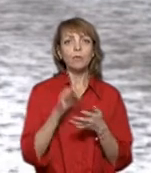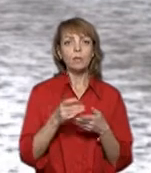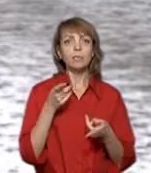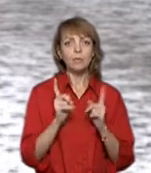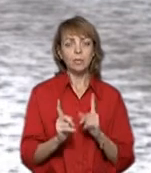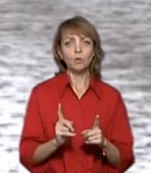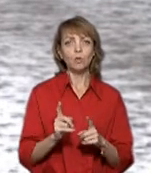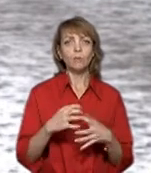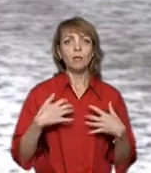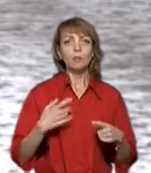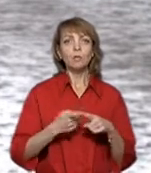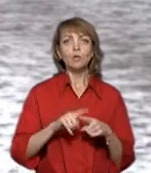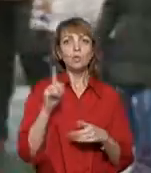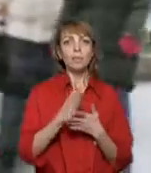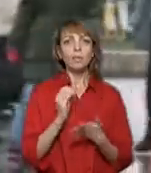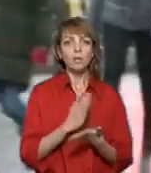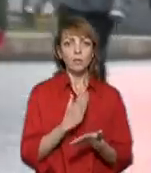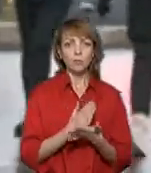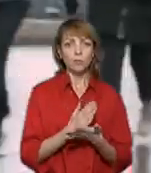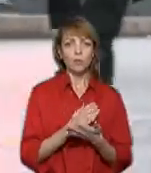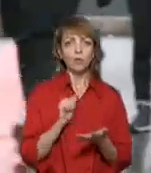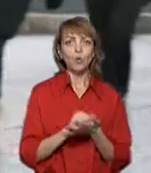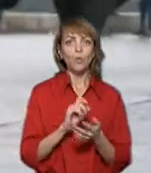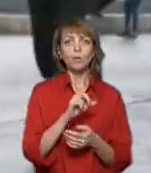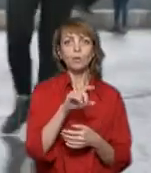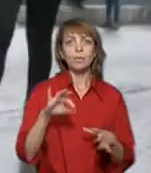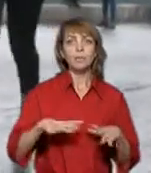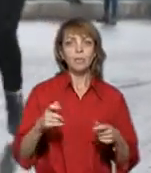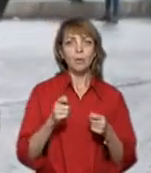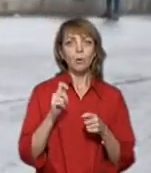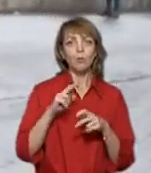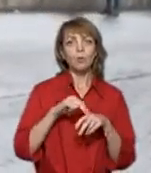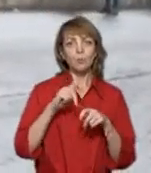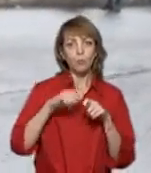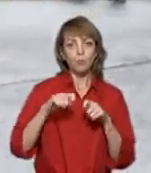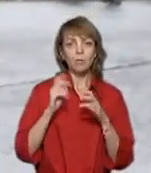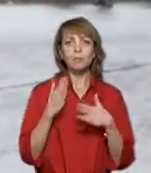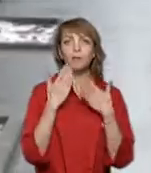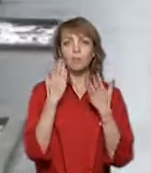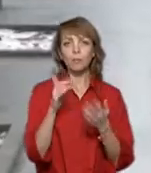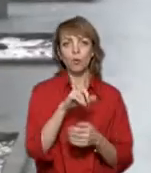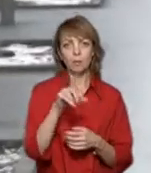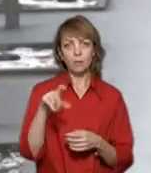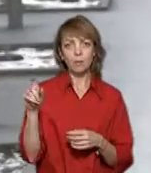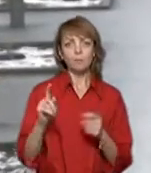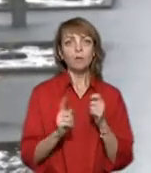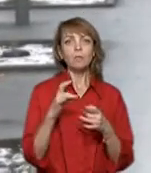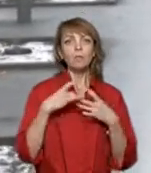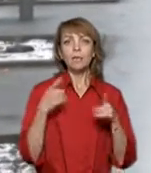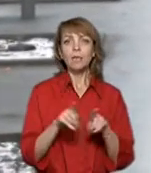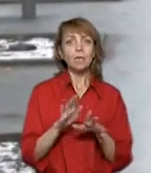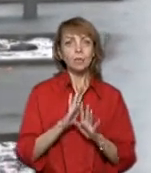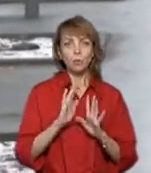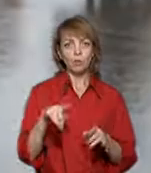дійсно тваринам тим, що є в наявності. Документи у людей з кінями поліцейські перевіряють за зверненням громадян. Від початку свят таких не